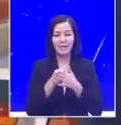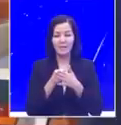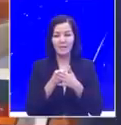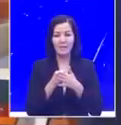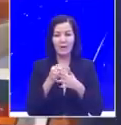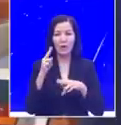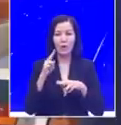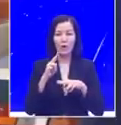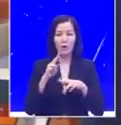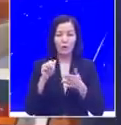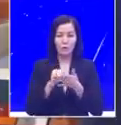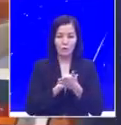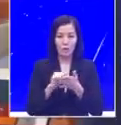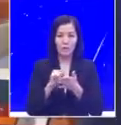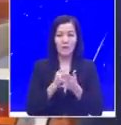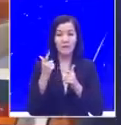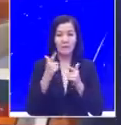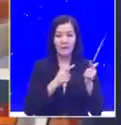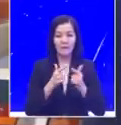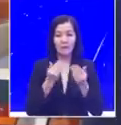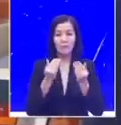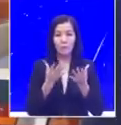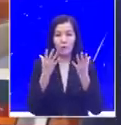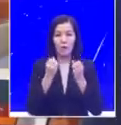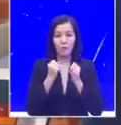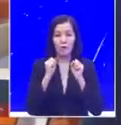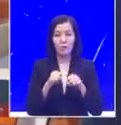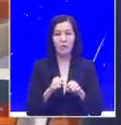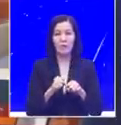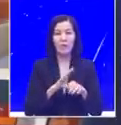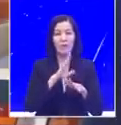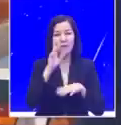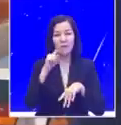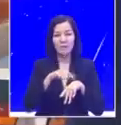құжаттардың дайындығын бүгінгі таңда алуға болады. Ол сағат 9-дан 5-ке дейін